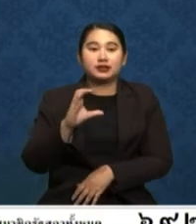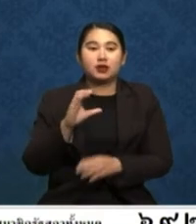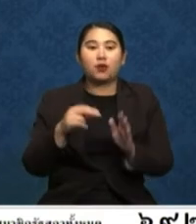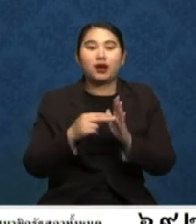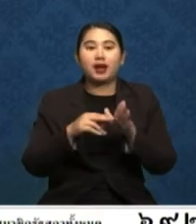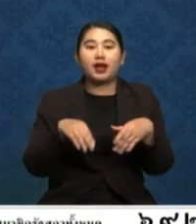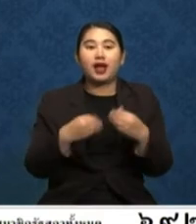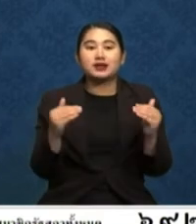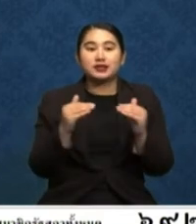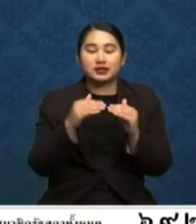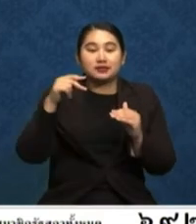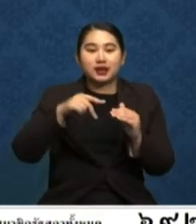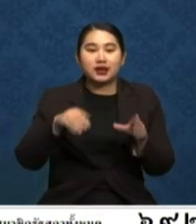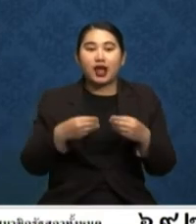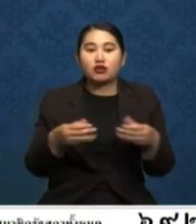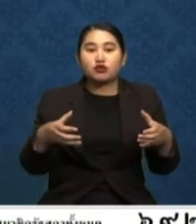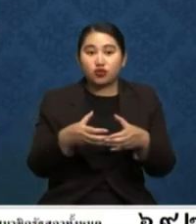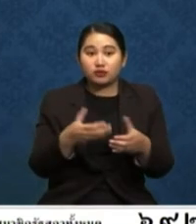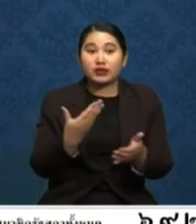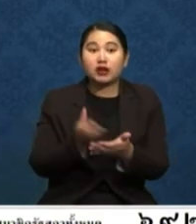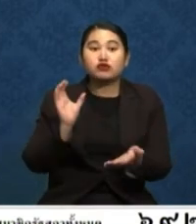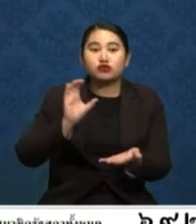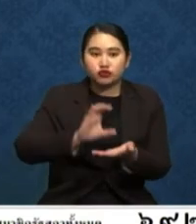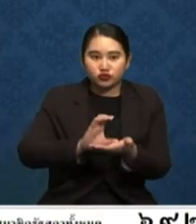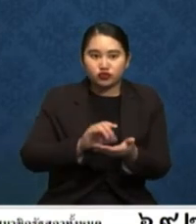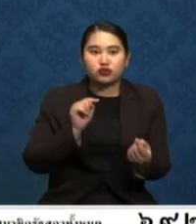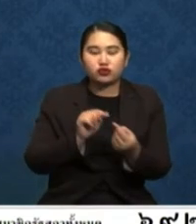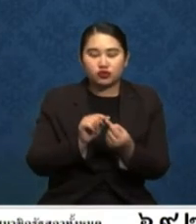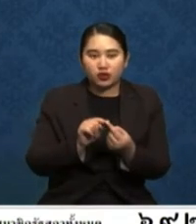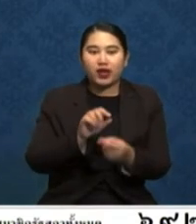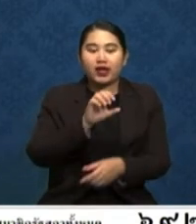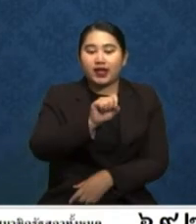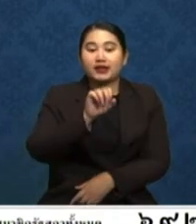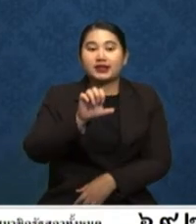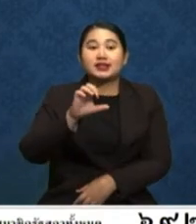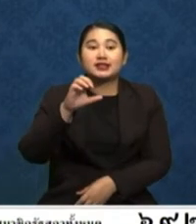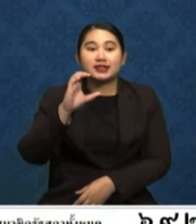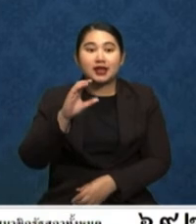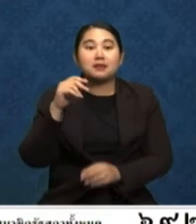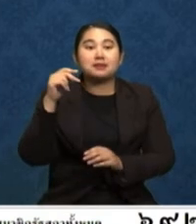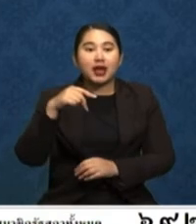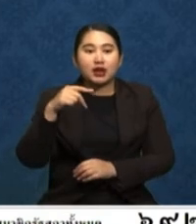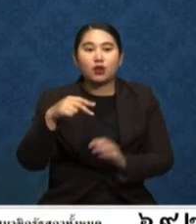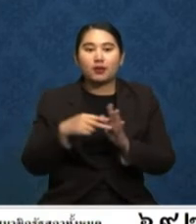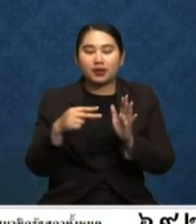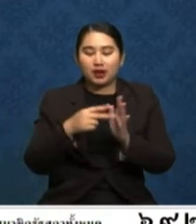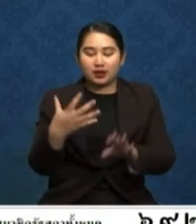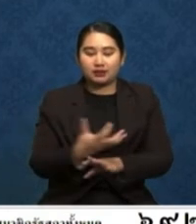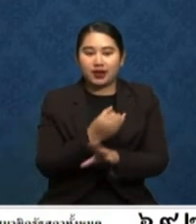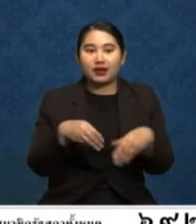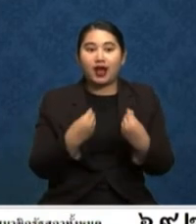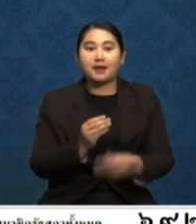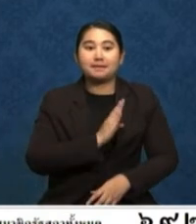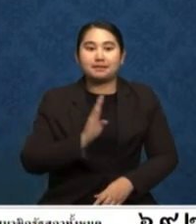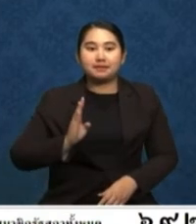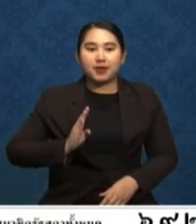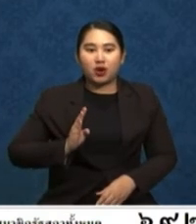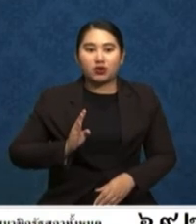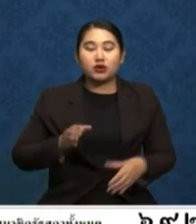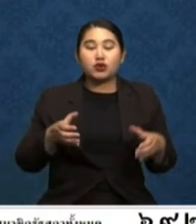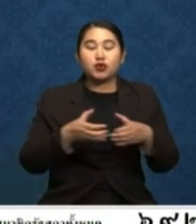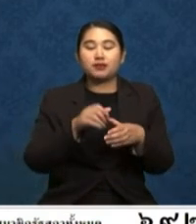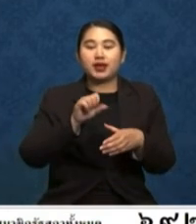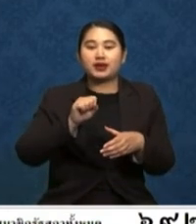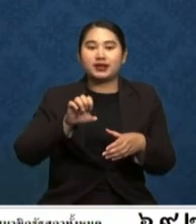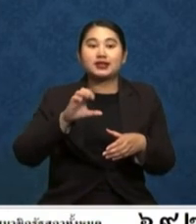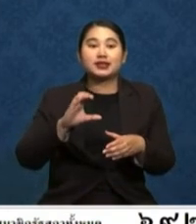สิทธิพิเศษสำหรับนักลงทุนในเขตเศรษฐกิจพิเศษไม่ว่าจะเป็นการยกอำนาจให้บอร์ด secให้